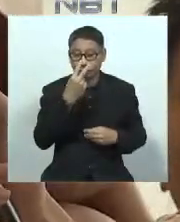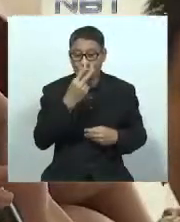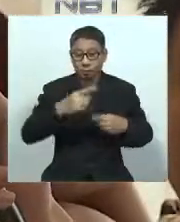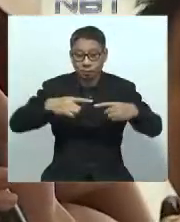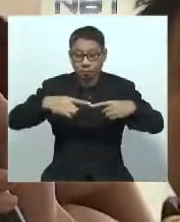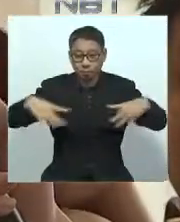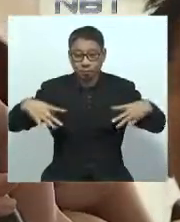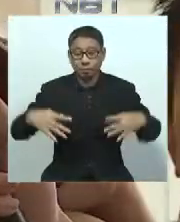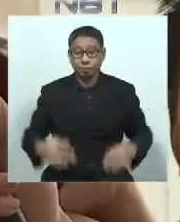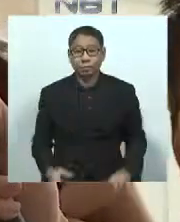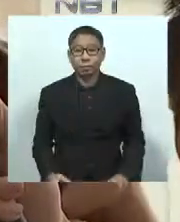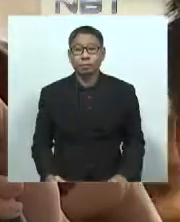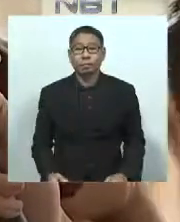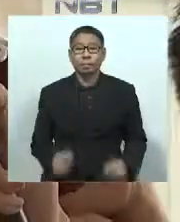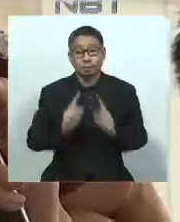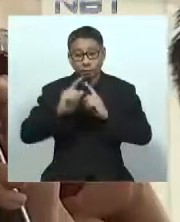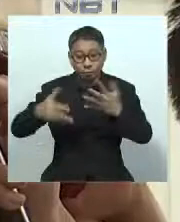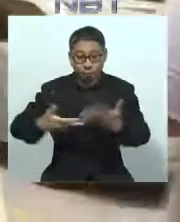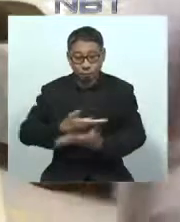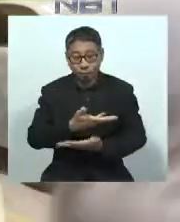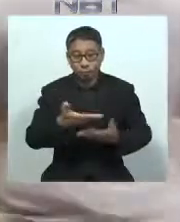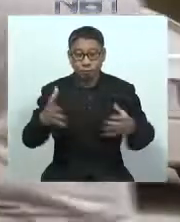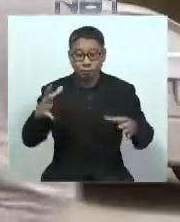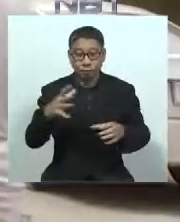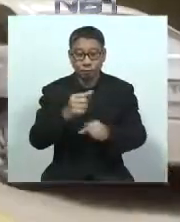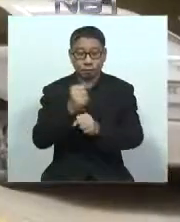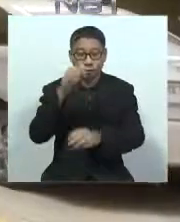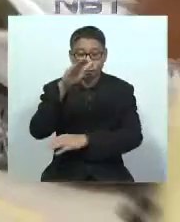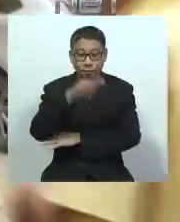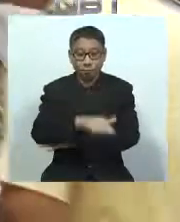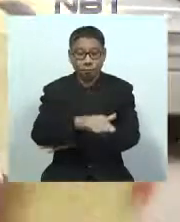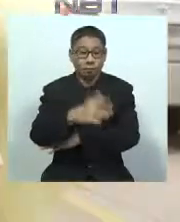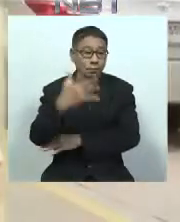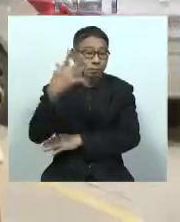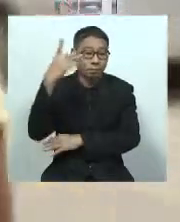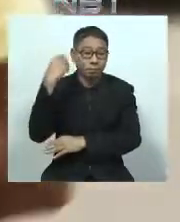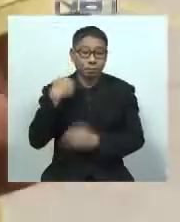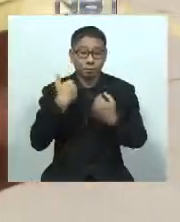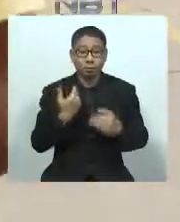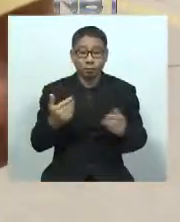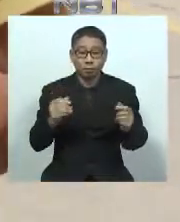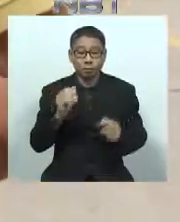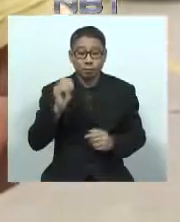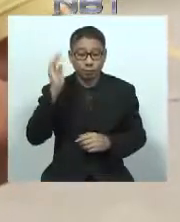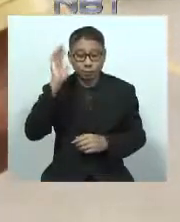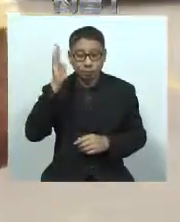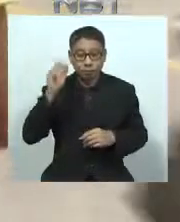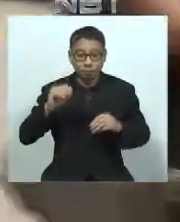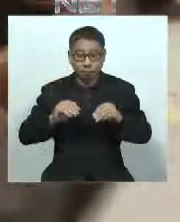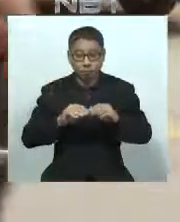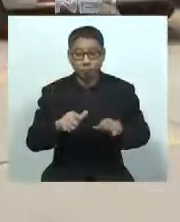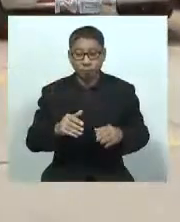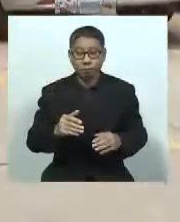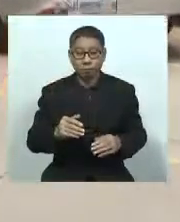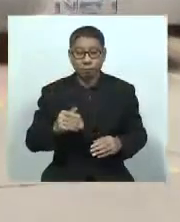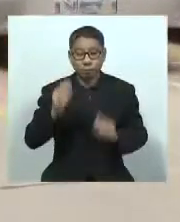งกันแต่จากการหารือแล้วก็ได้ข้อสรุปในช่วงเย็นเมื่อวานนะครับพรรคการเมืองขนาดเล็กได้ร่วมกันแถลงข่าวอีกครั้งยืนยันเ